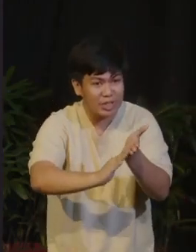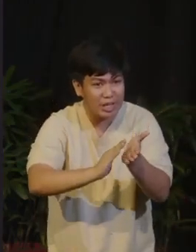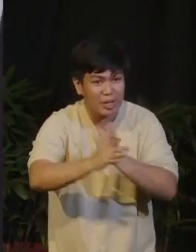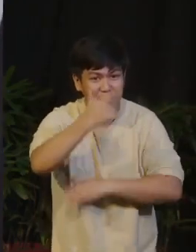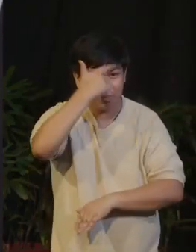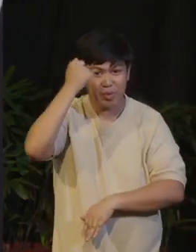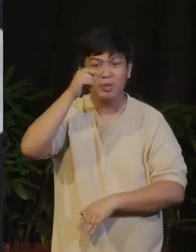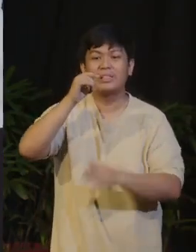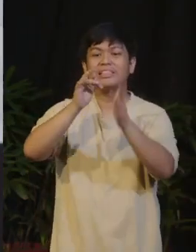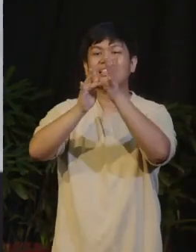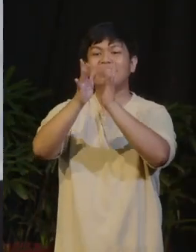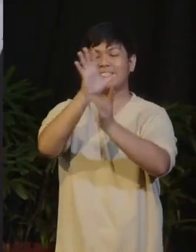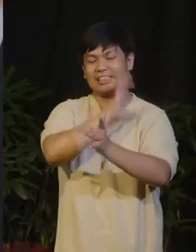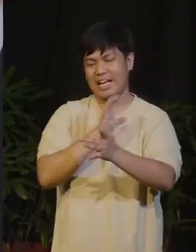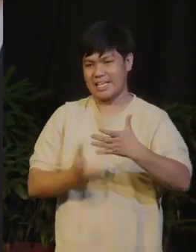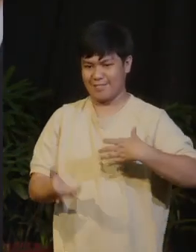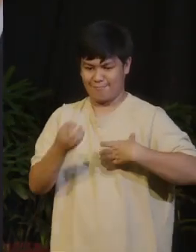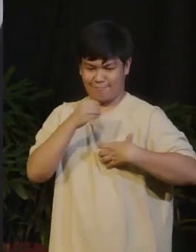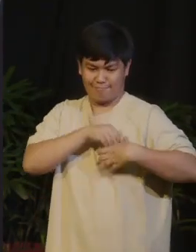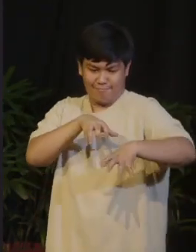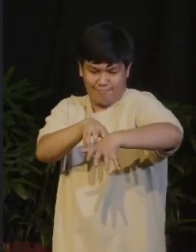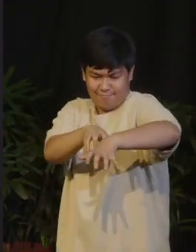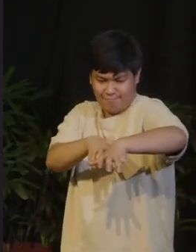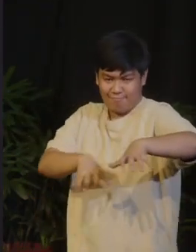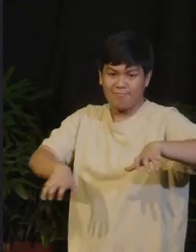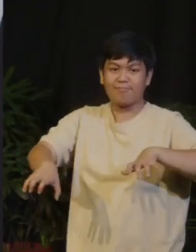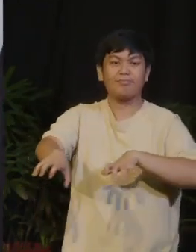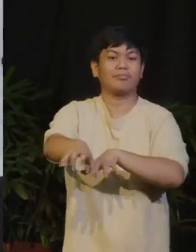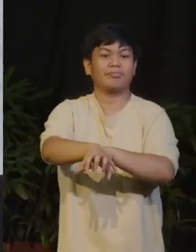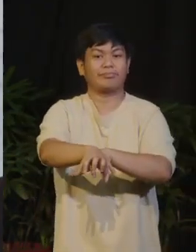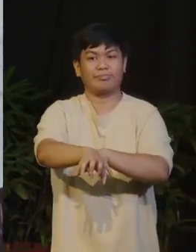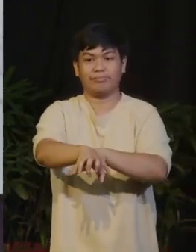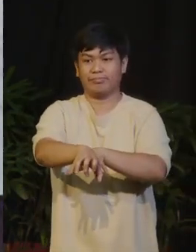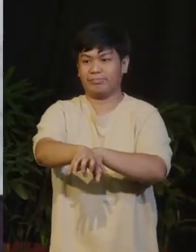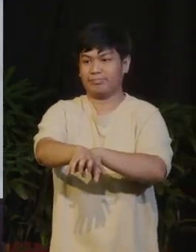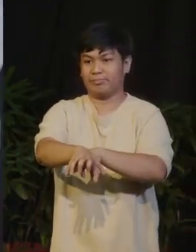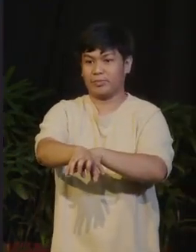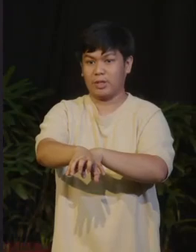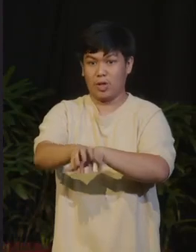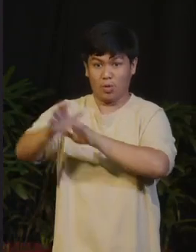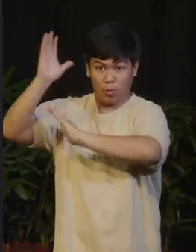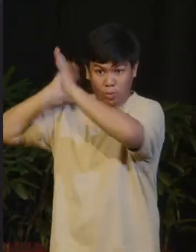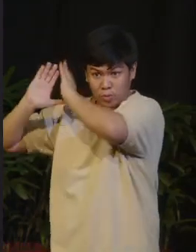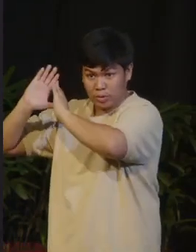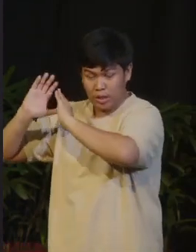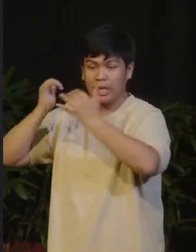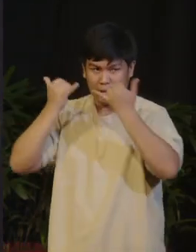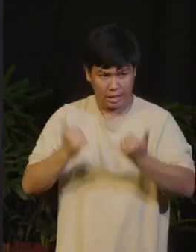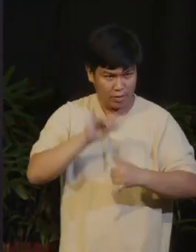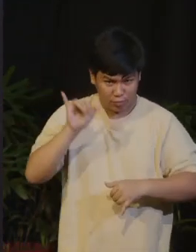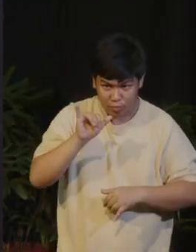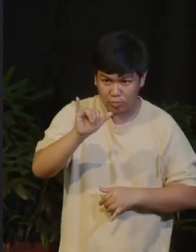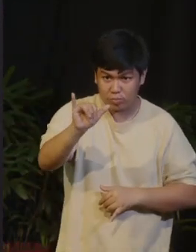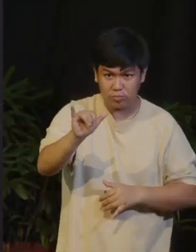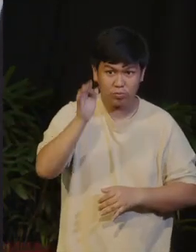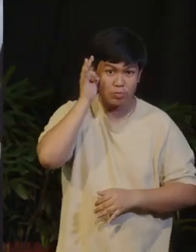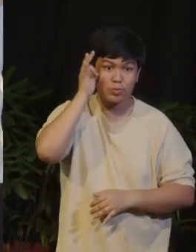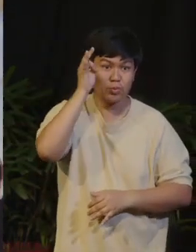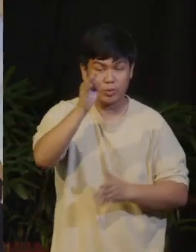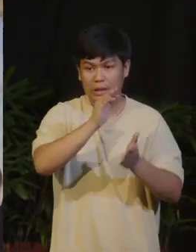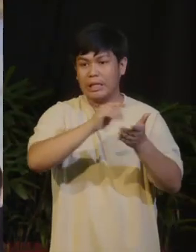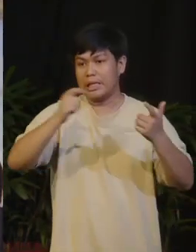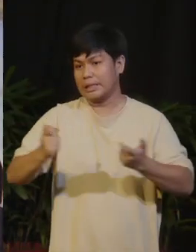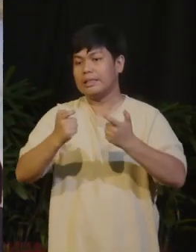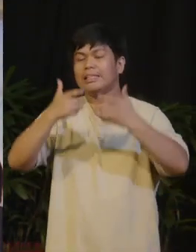tayong positional forgiveness. Ang ating pong kasalanan, past, present, and future, ay